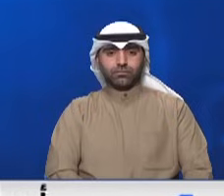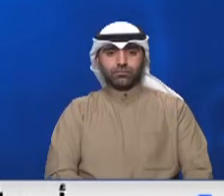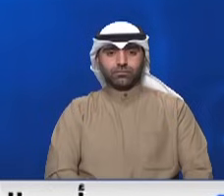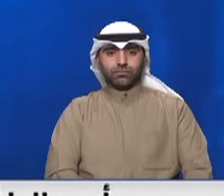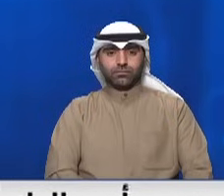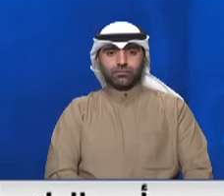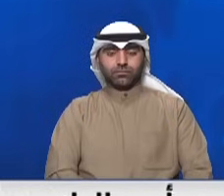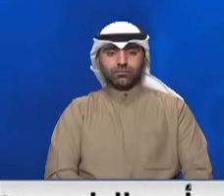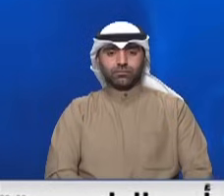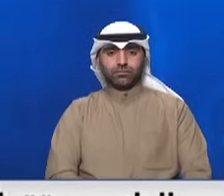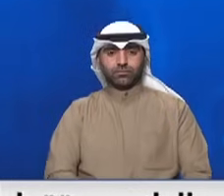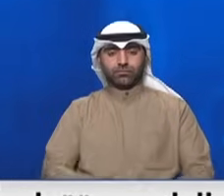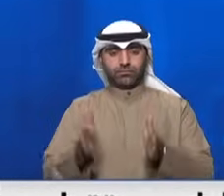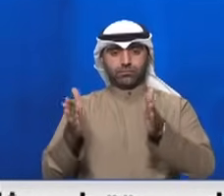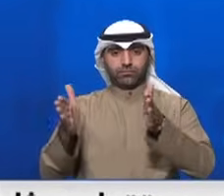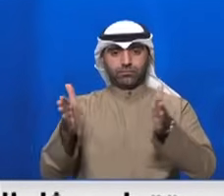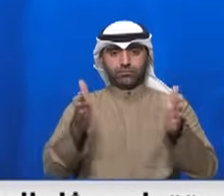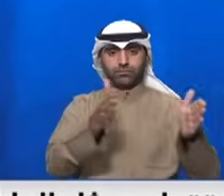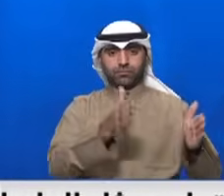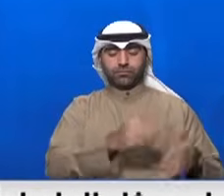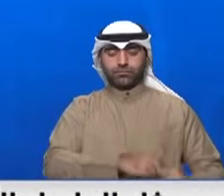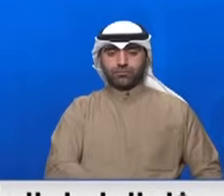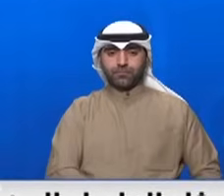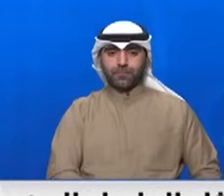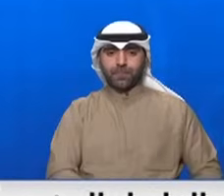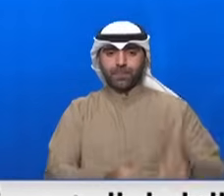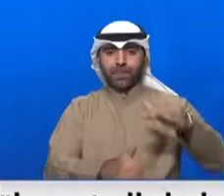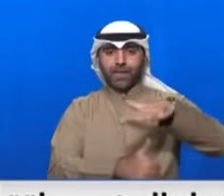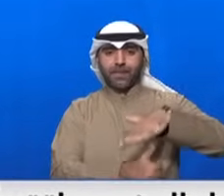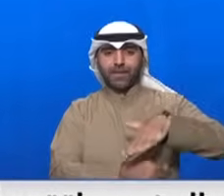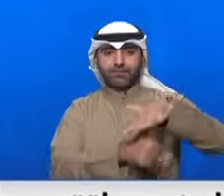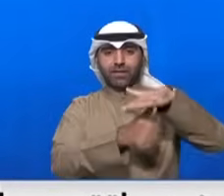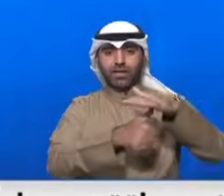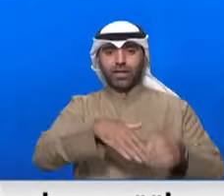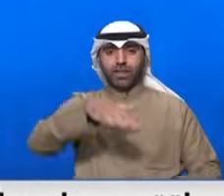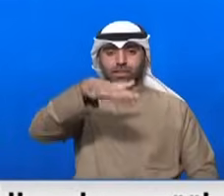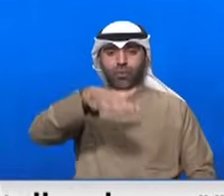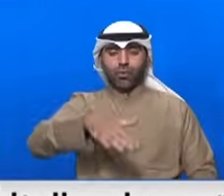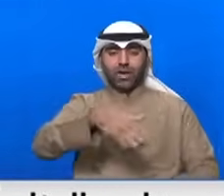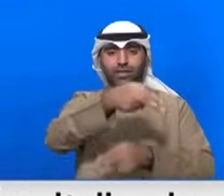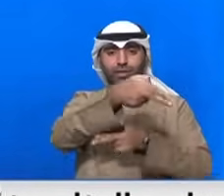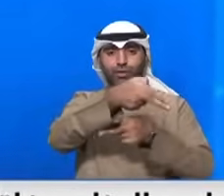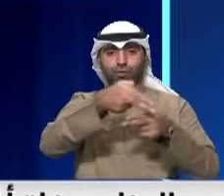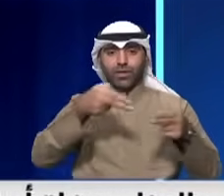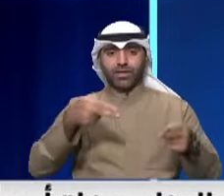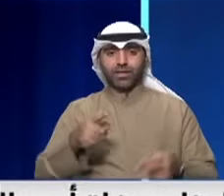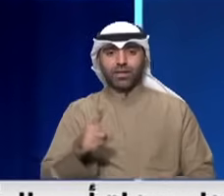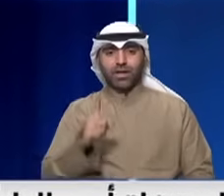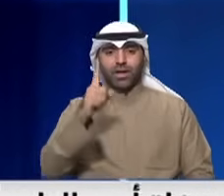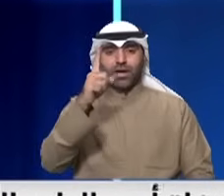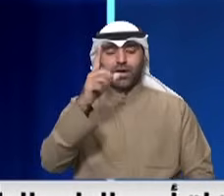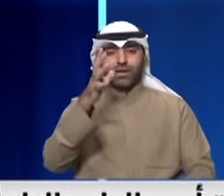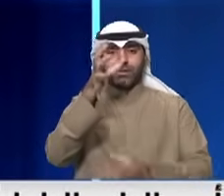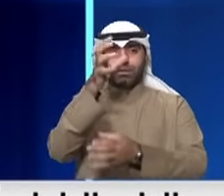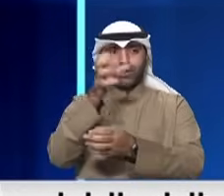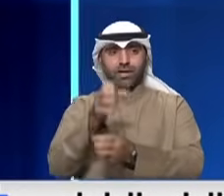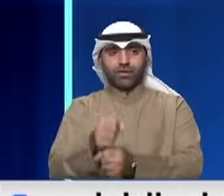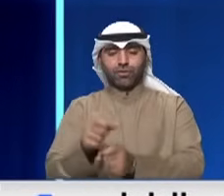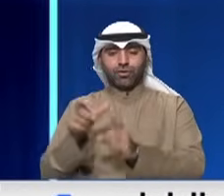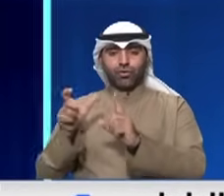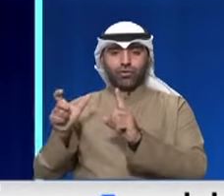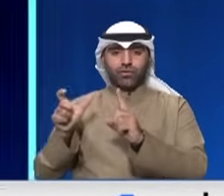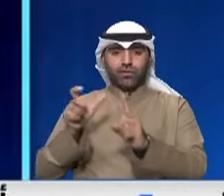العافيه تلقى حضره صاحب السمو امير البلاد الشيخ مشعل الاحمد الجابر الصباح حفظه الله ورعاه رساله